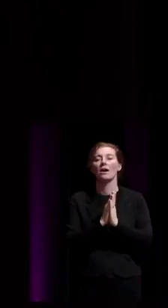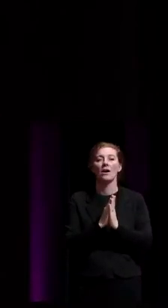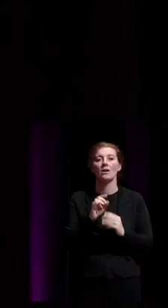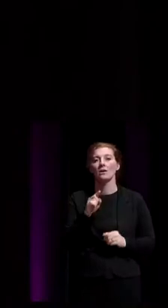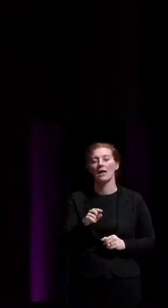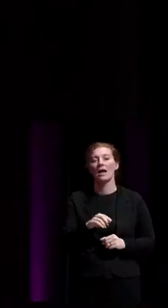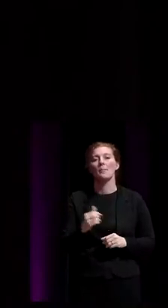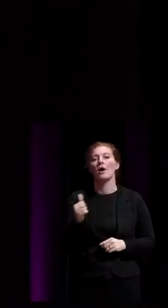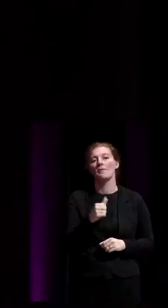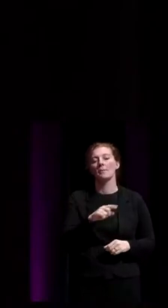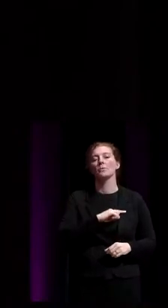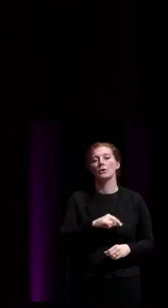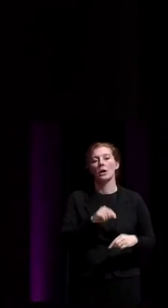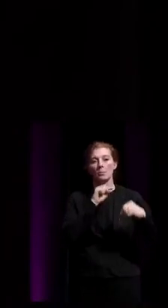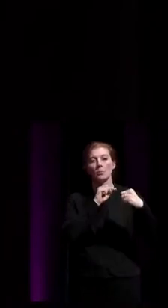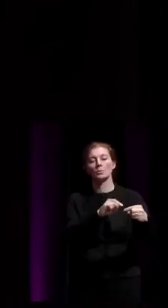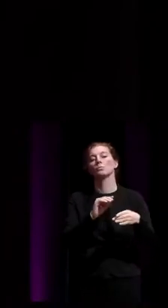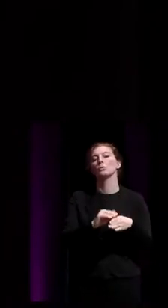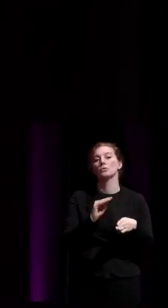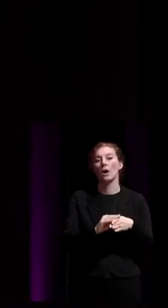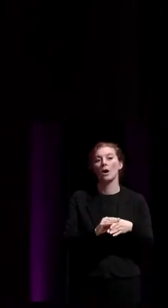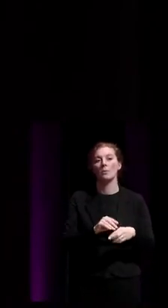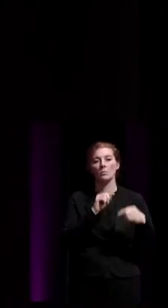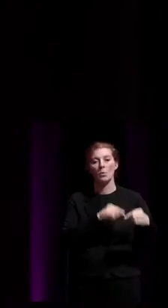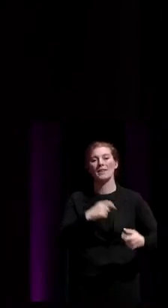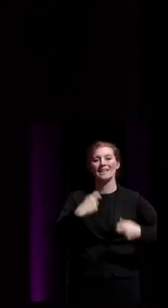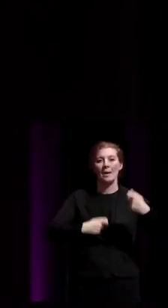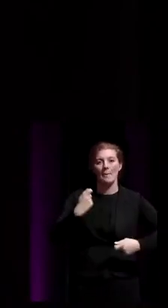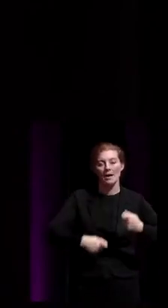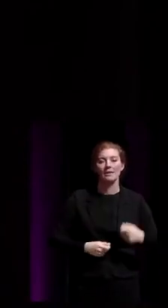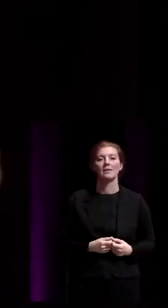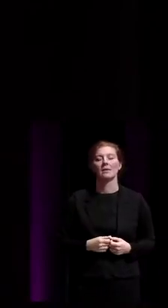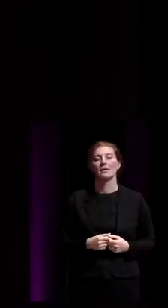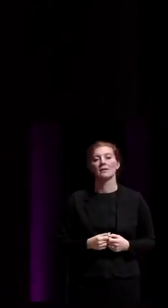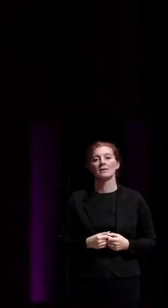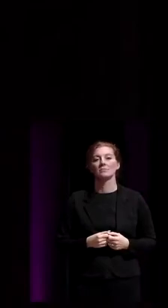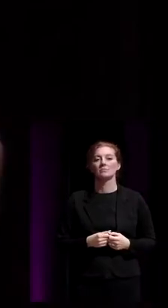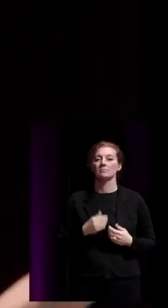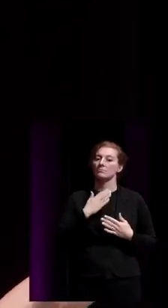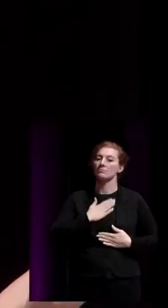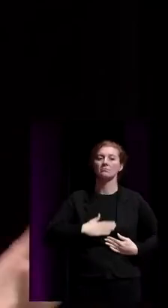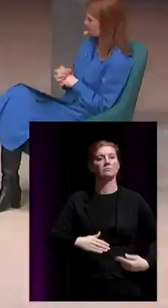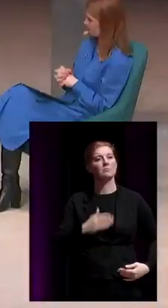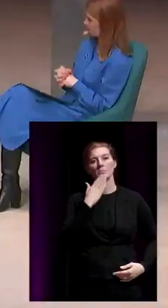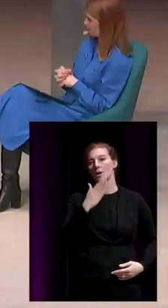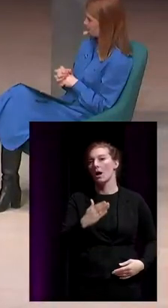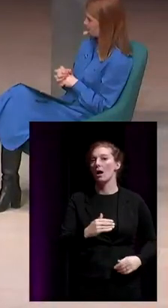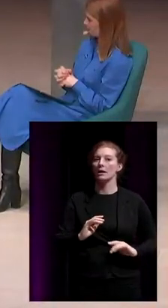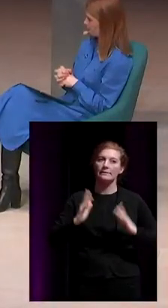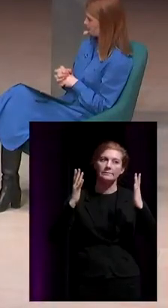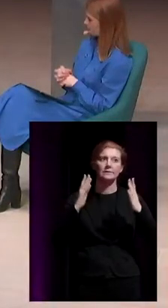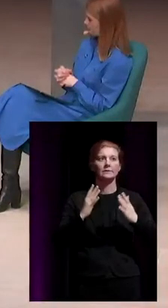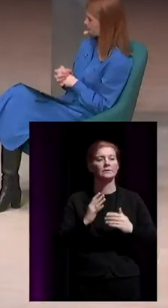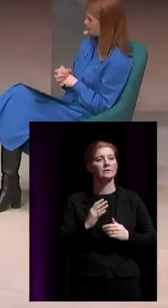mycket motbudskap, motkampanjer så att säga. Alltså sunda det finns ju mycket sånt också, va?